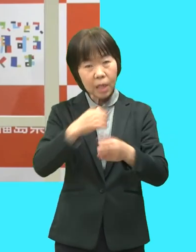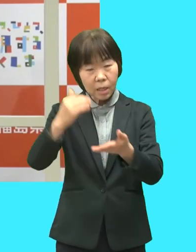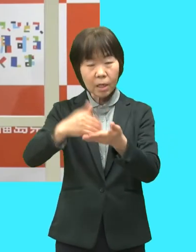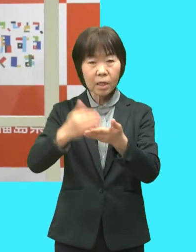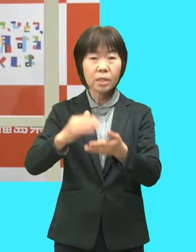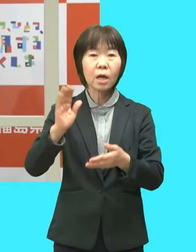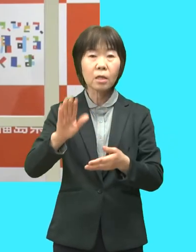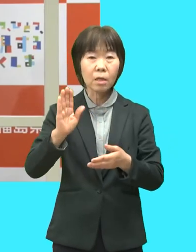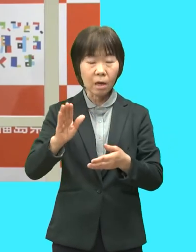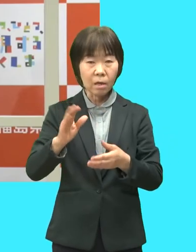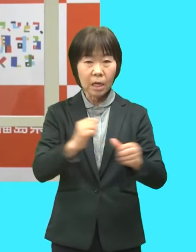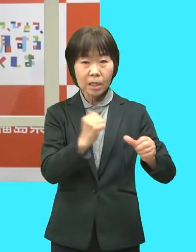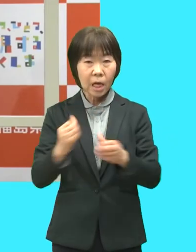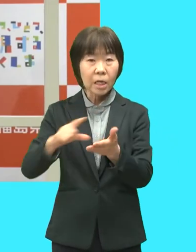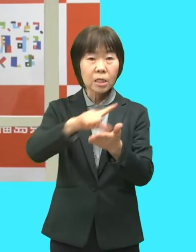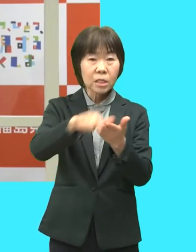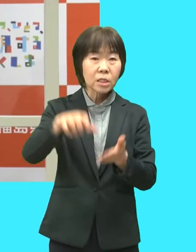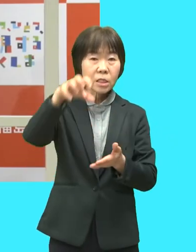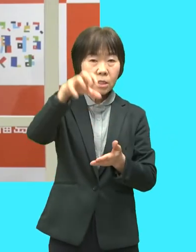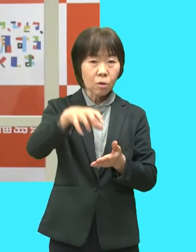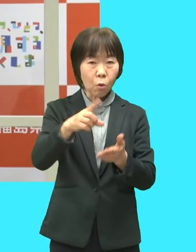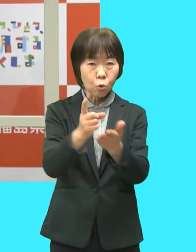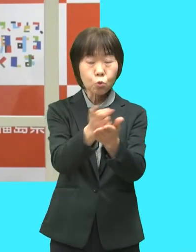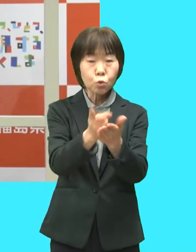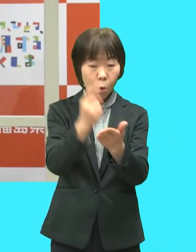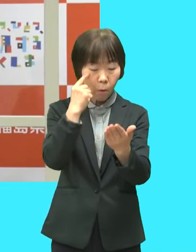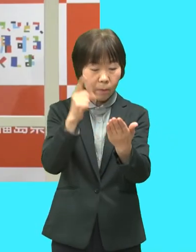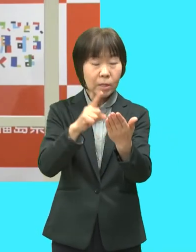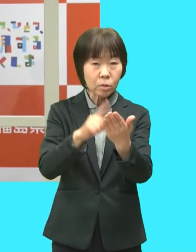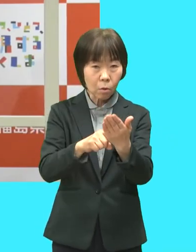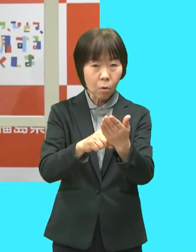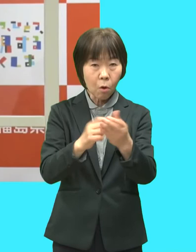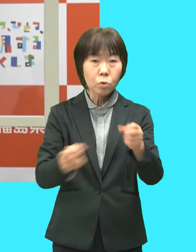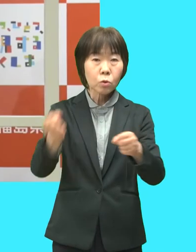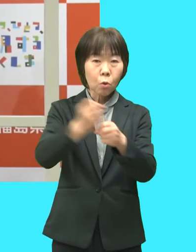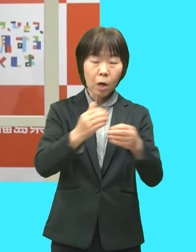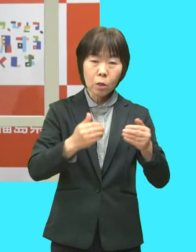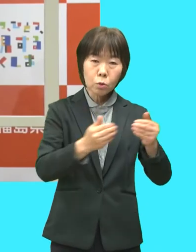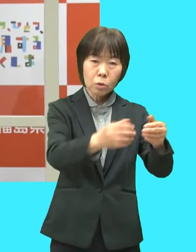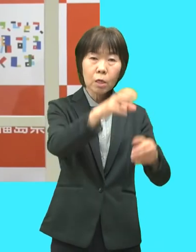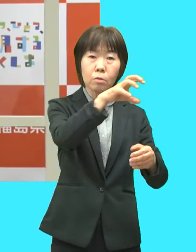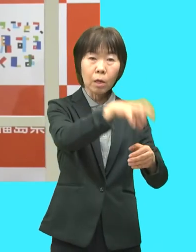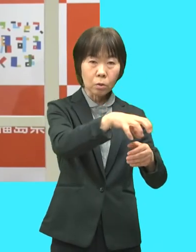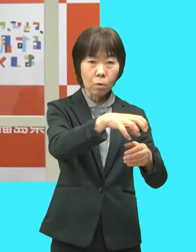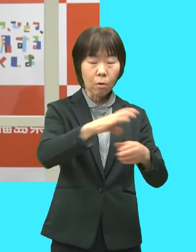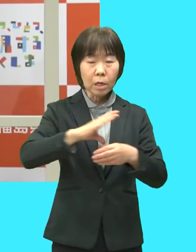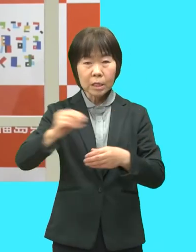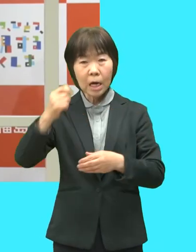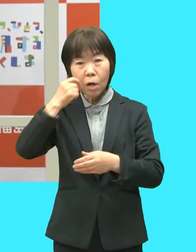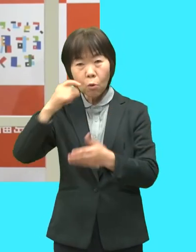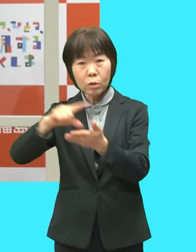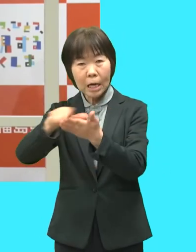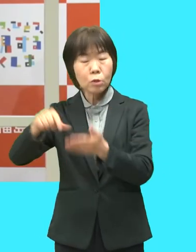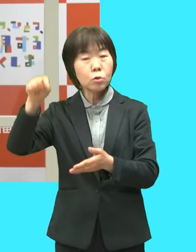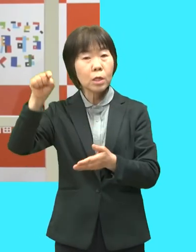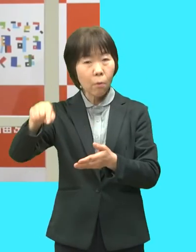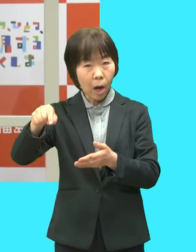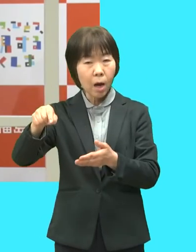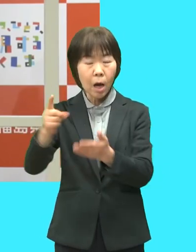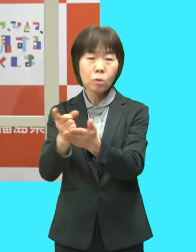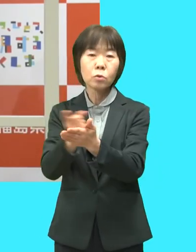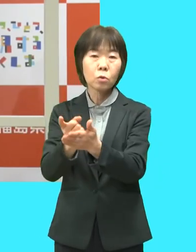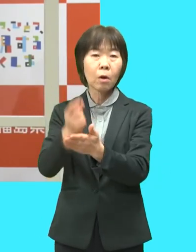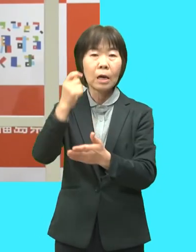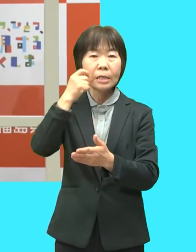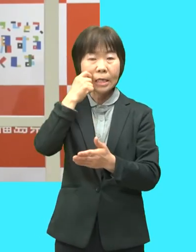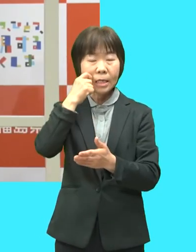あ、その避難地域の走るルートを見ますと、まあ、復興が進んだところ帰還困難区域は実質的にルートにでき